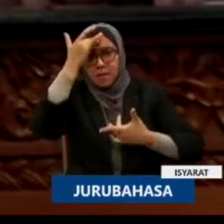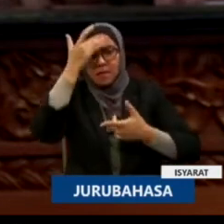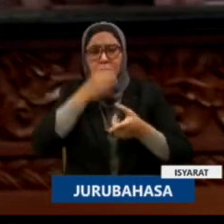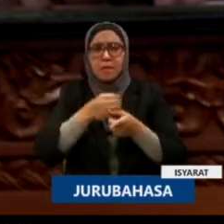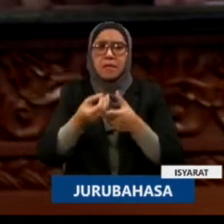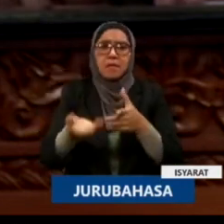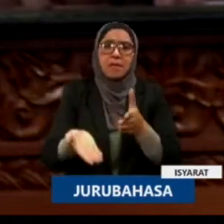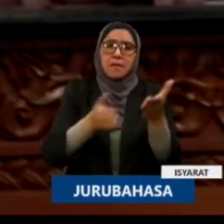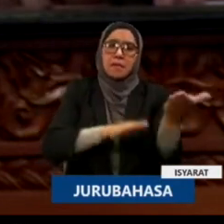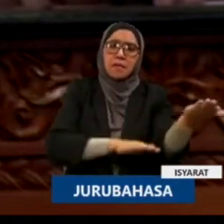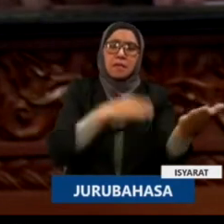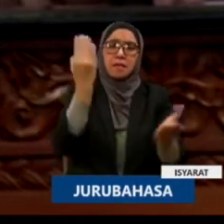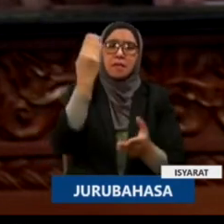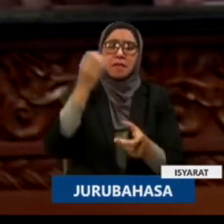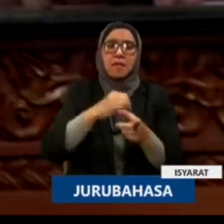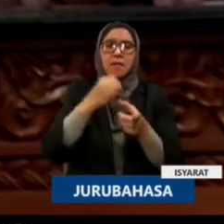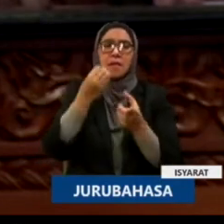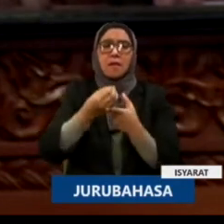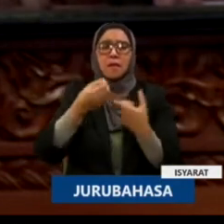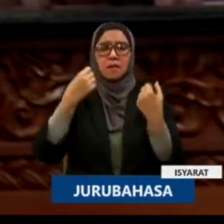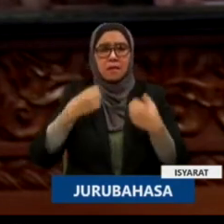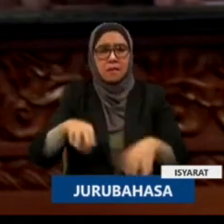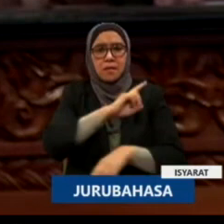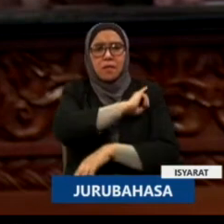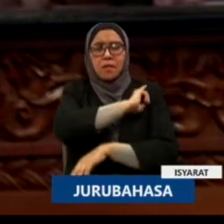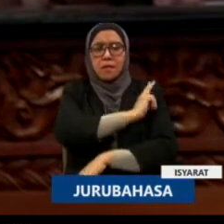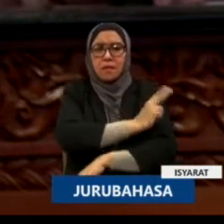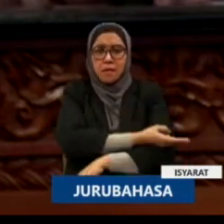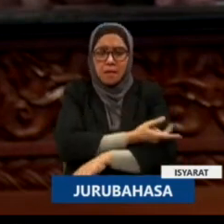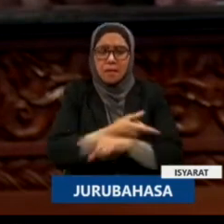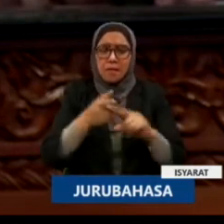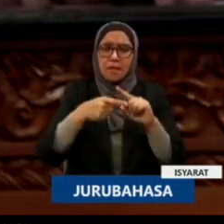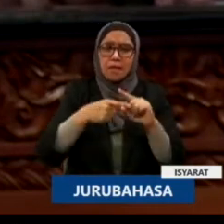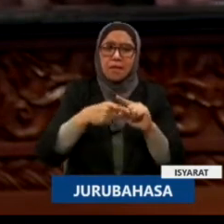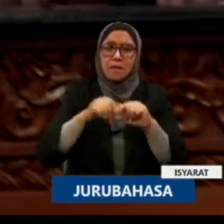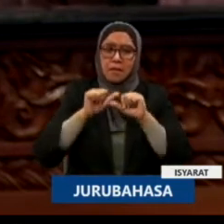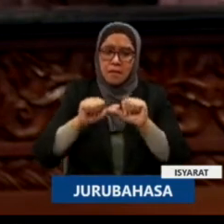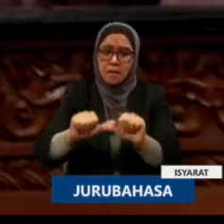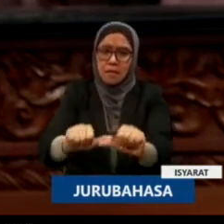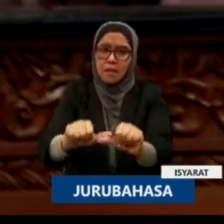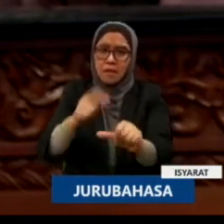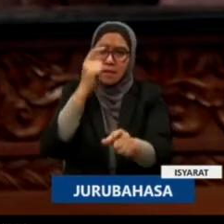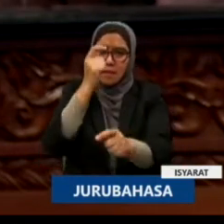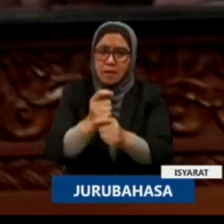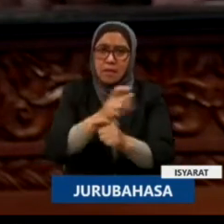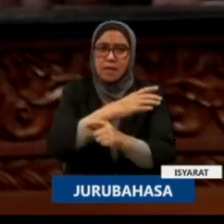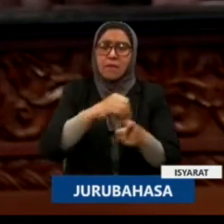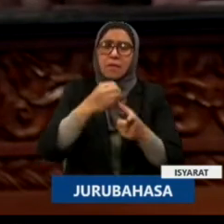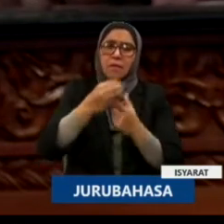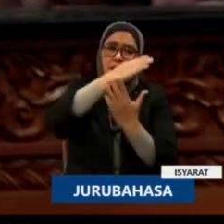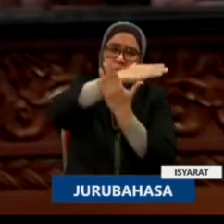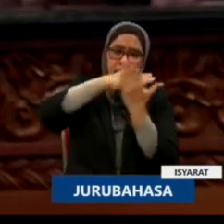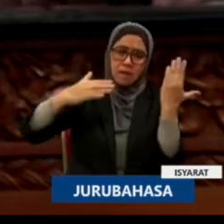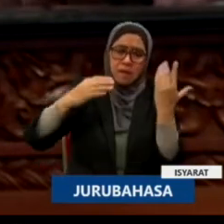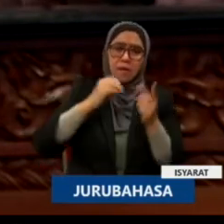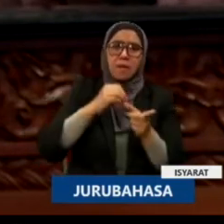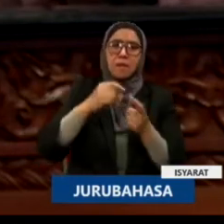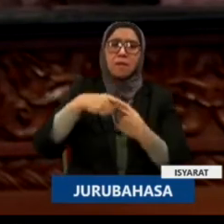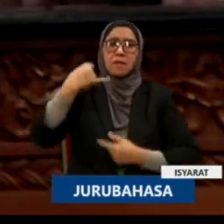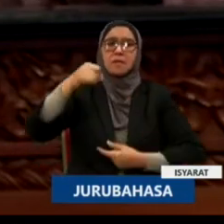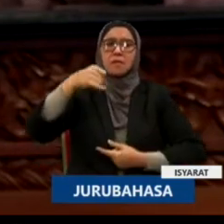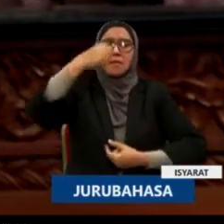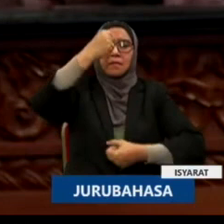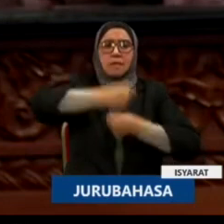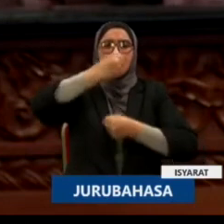atau nelayan sebab seperti hilang upaya penuh dan kekar hilang bayusvara dan kekal sekejap mampu memperkecil yang